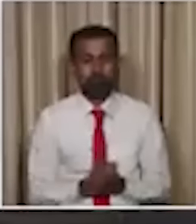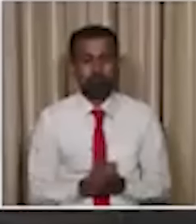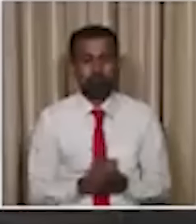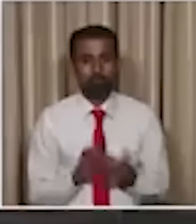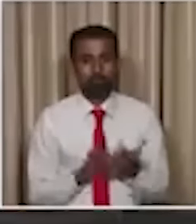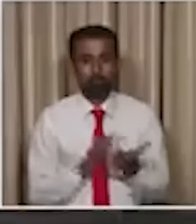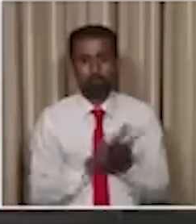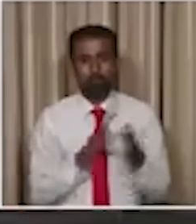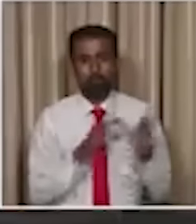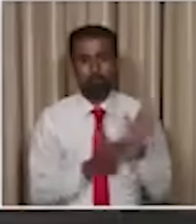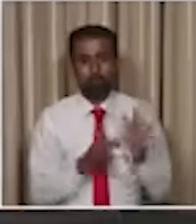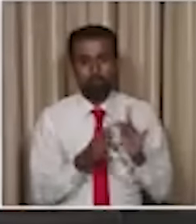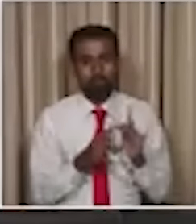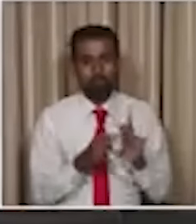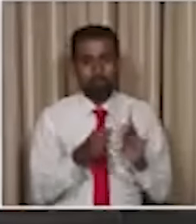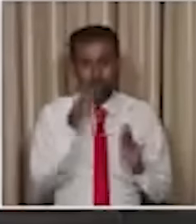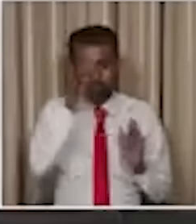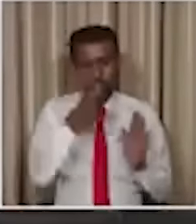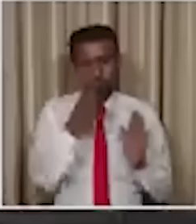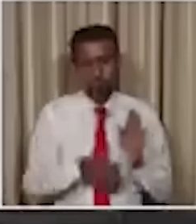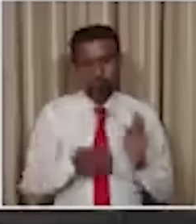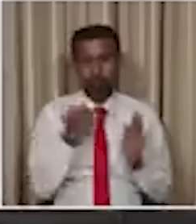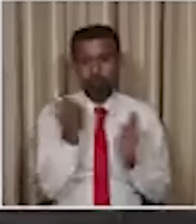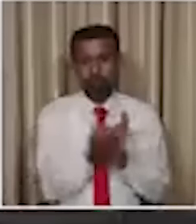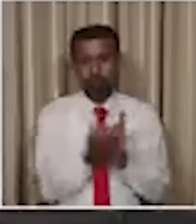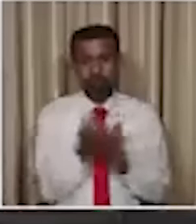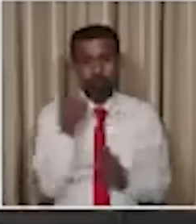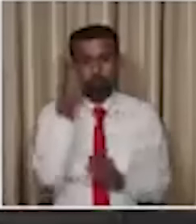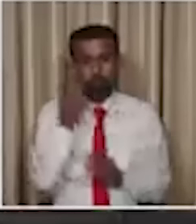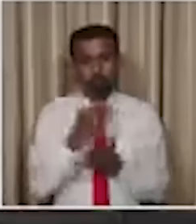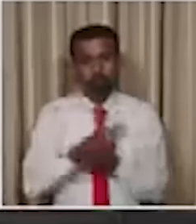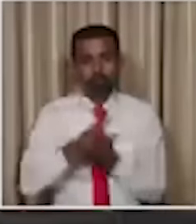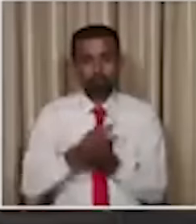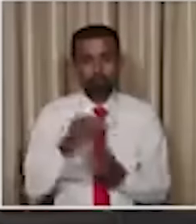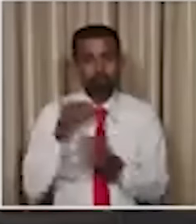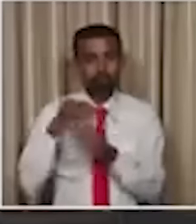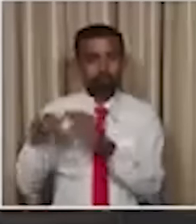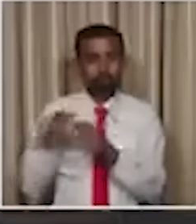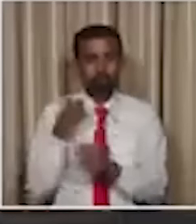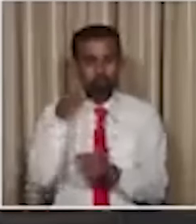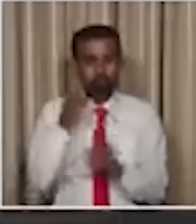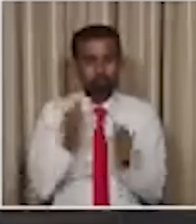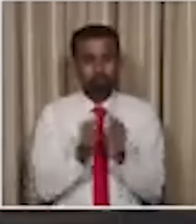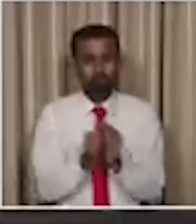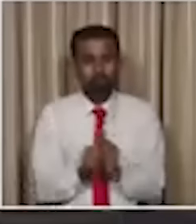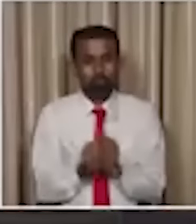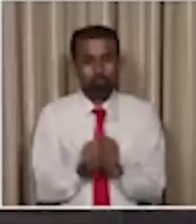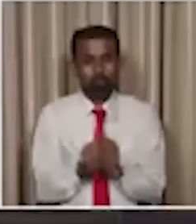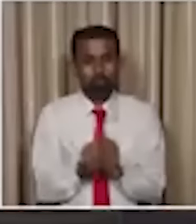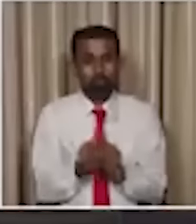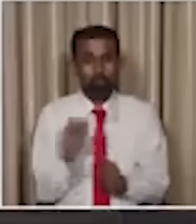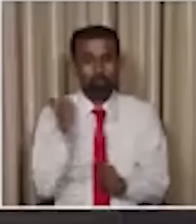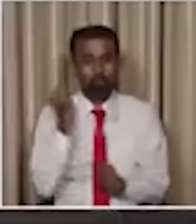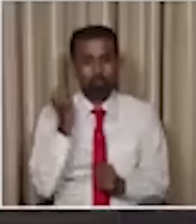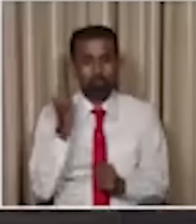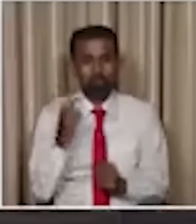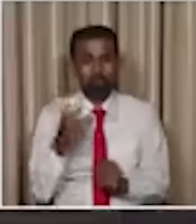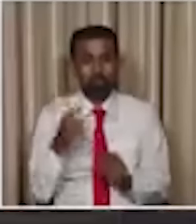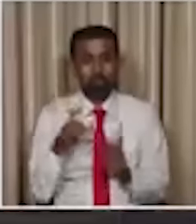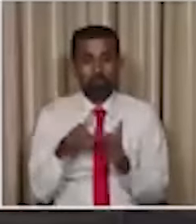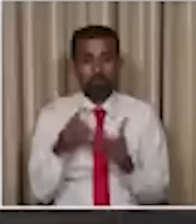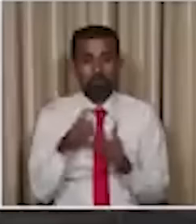ශානි අබේසේර මහතාගේ අත්සනින් යුතු ලිපියක් රාජ්‍ය බුද්ධි සේවාව වෙත යොමු කර බුද්ධි මෙහෙයුමට අදාළ බුද්ධි නිලධාරී අපරාධ